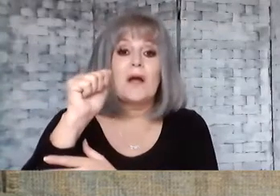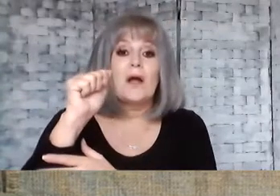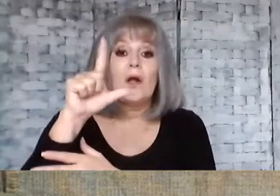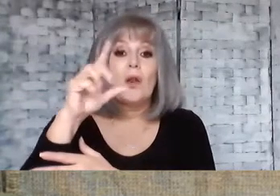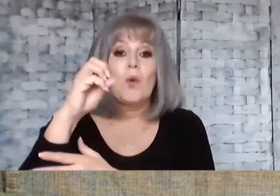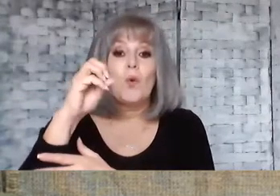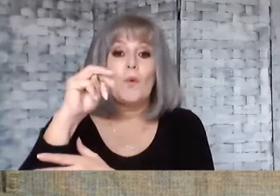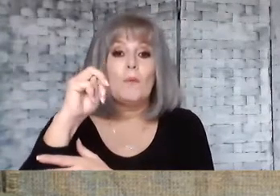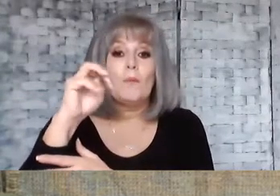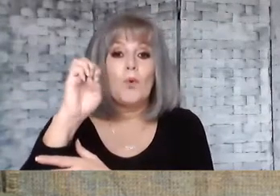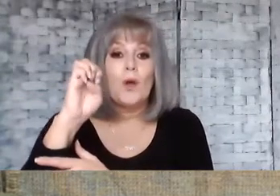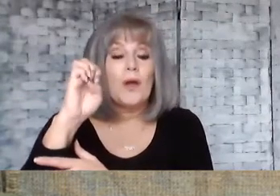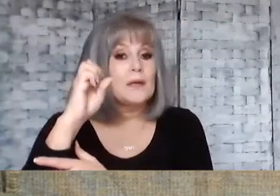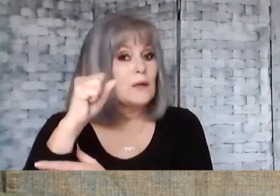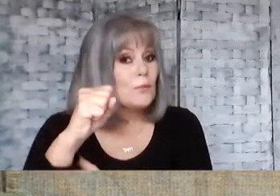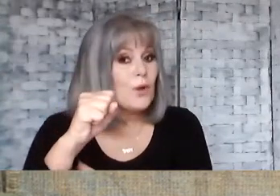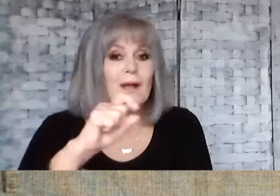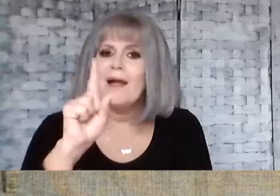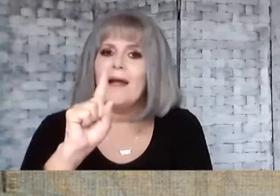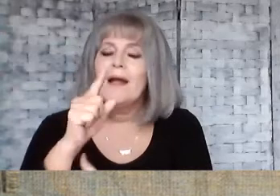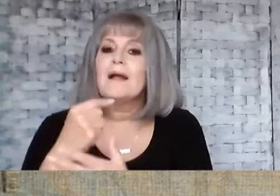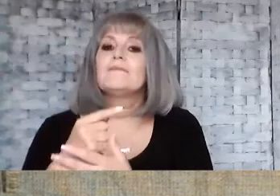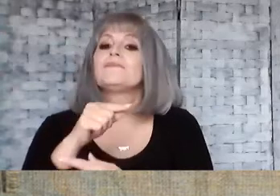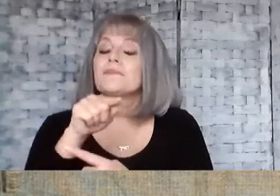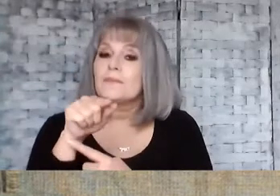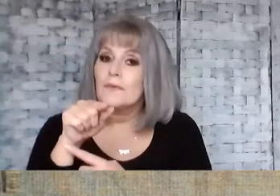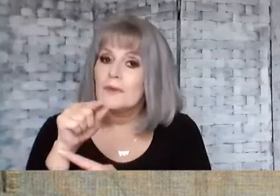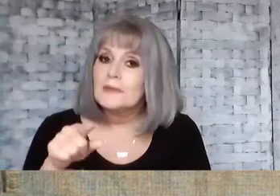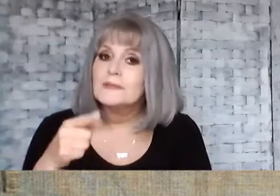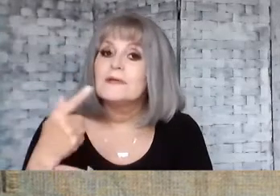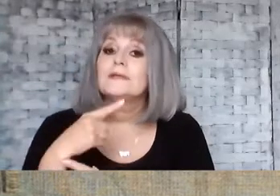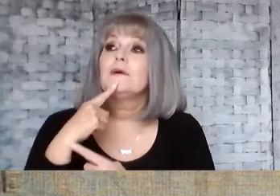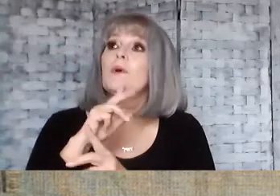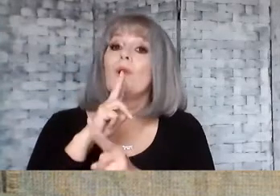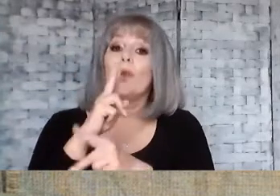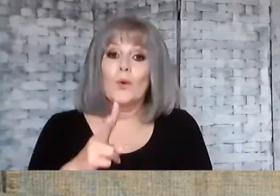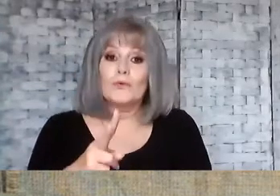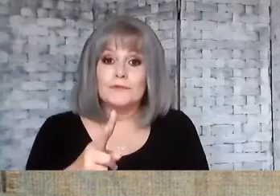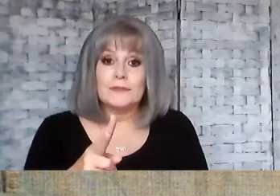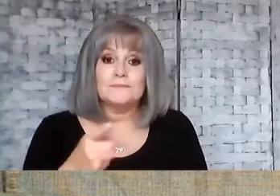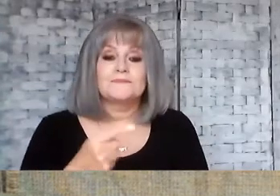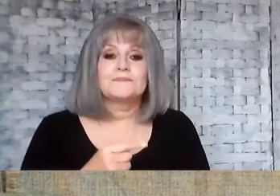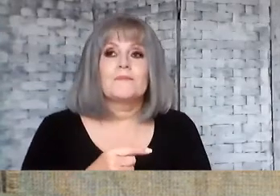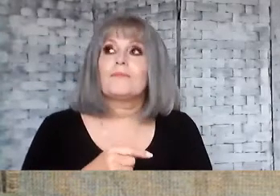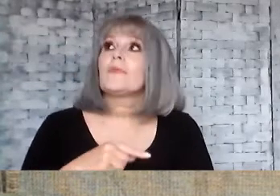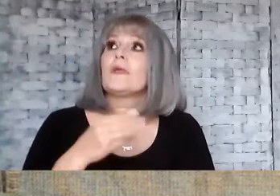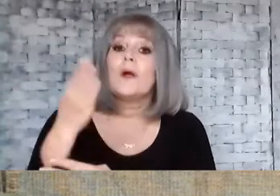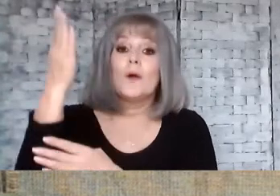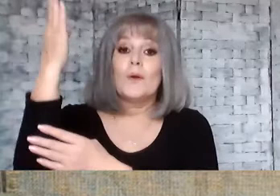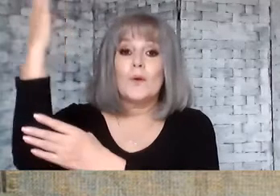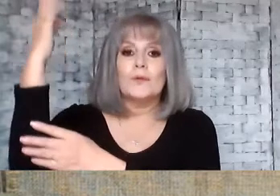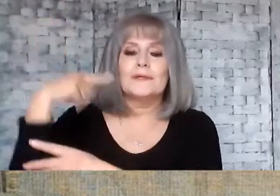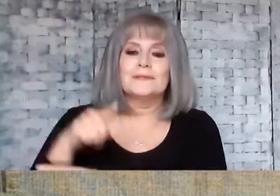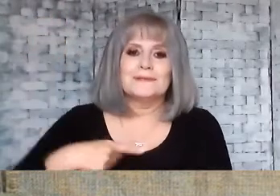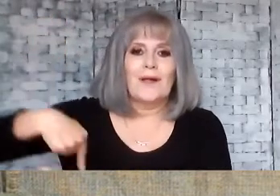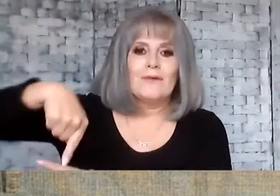koninklike troon bevestig tot in ewigheid. Hier kom een ander dimensie. Ek sal vir my